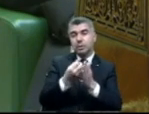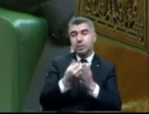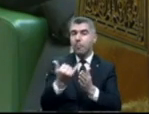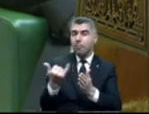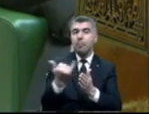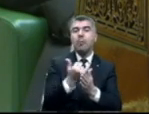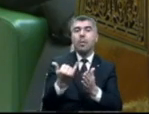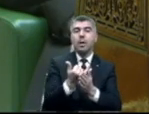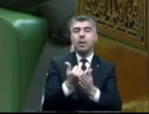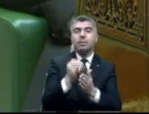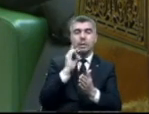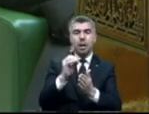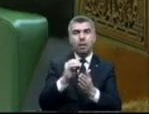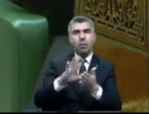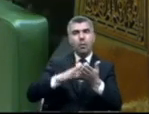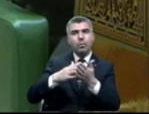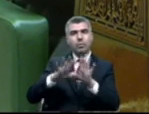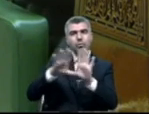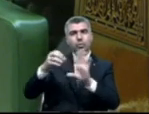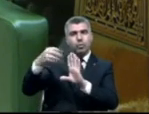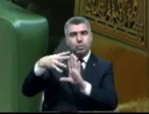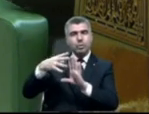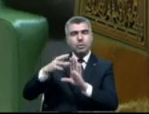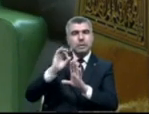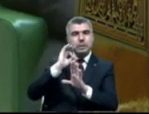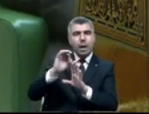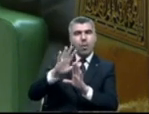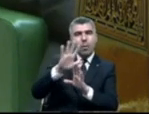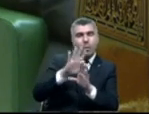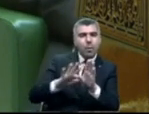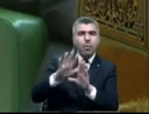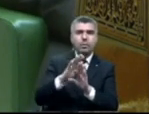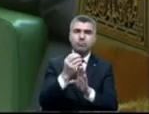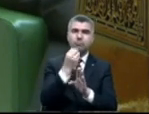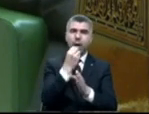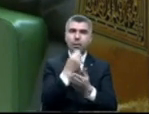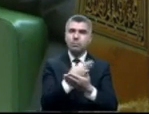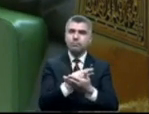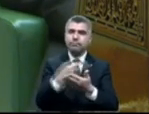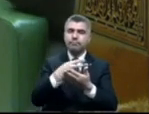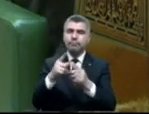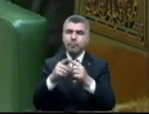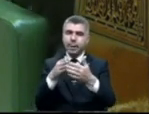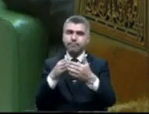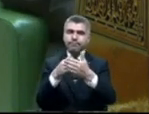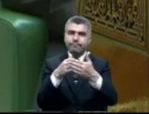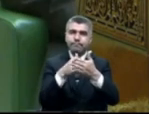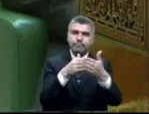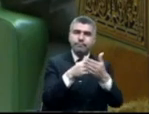بطريقة فعالة في مجال الأمن الطاقي والأمن المائي والأمن الغذائي، وتضمن مجابهة عدد من التحديات التي